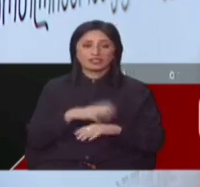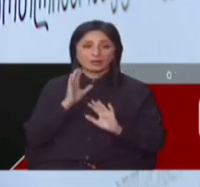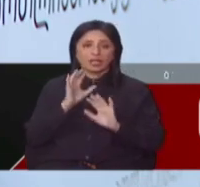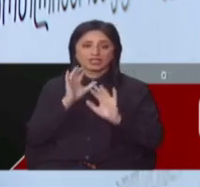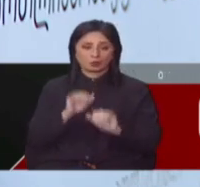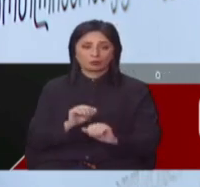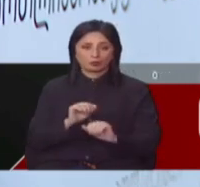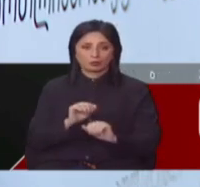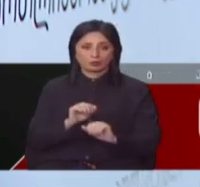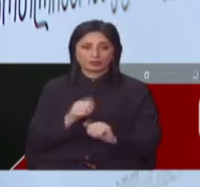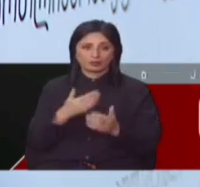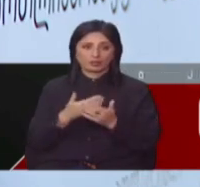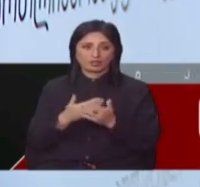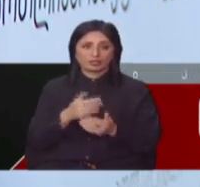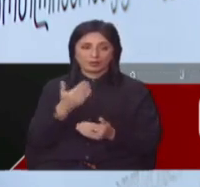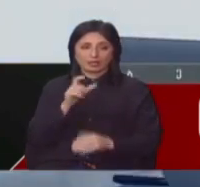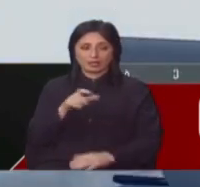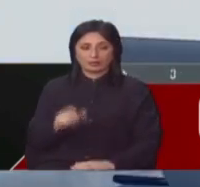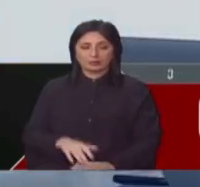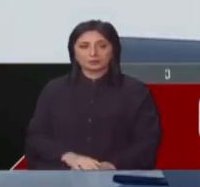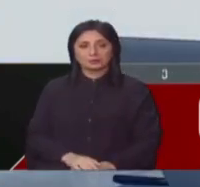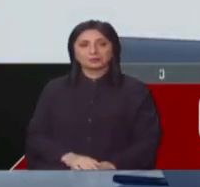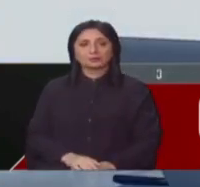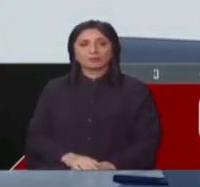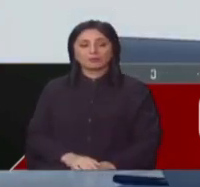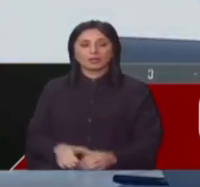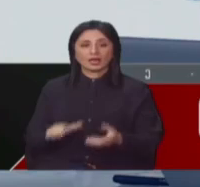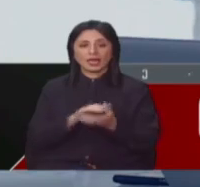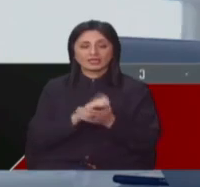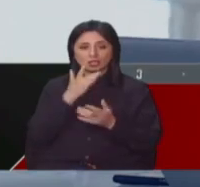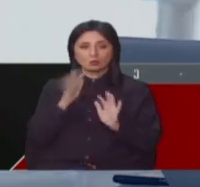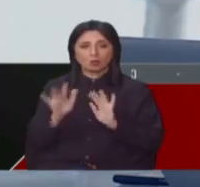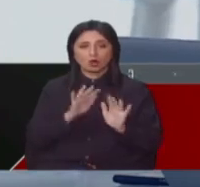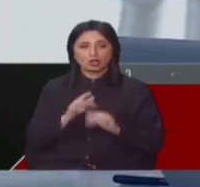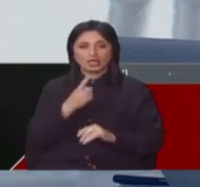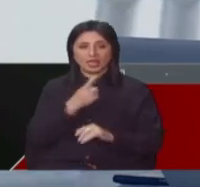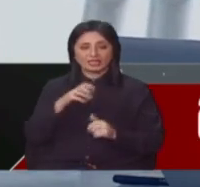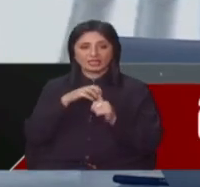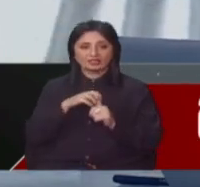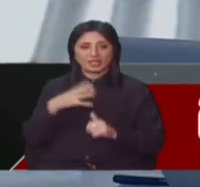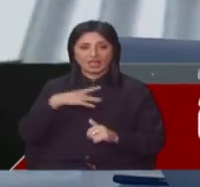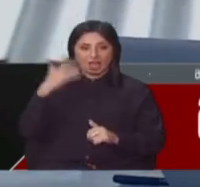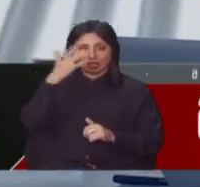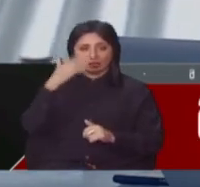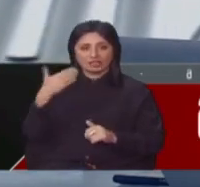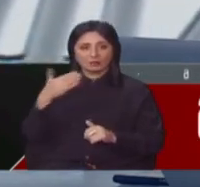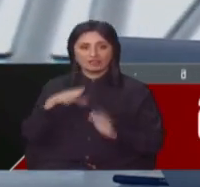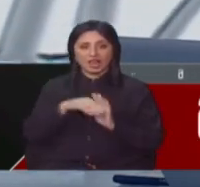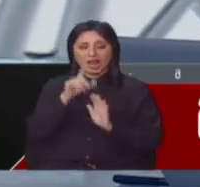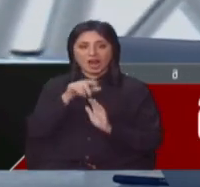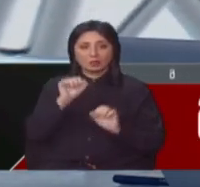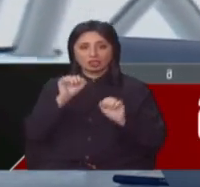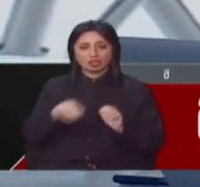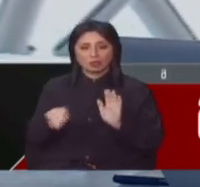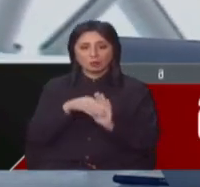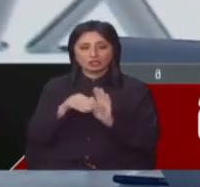stau ucers, tot Matiam Ovcioe. Ertianoba Naționalului Mozdraobis ertertii lideri Khartuli Otsnebis mkhridan amurcheote